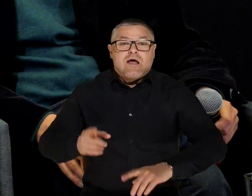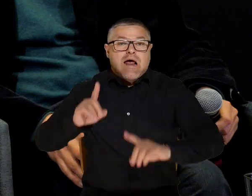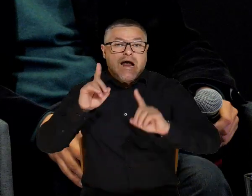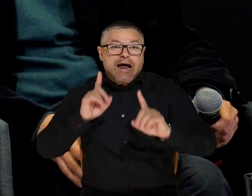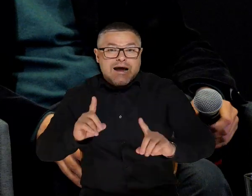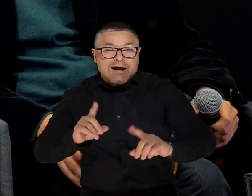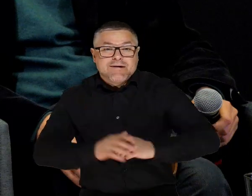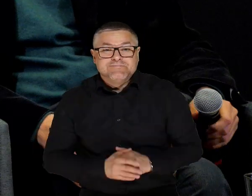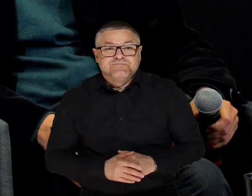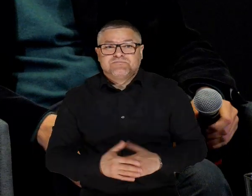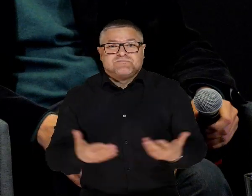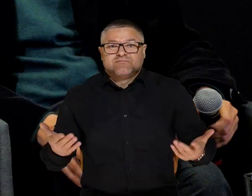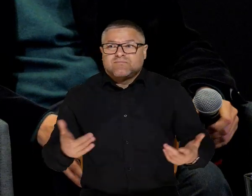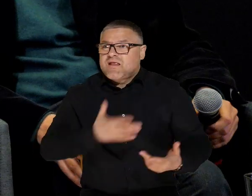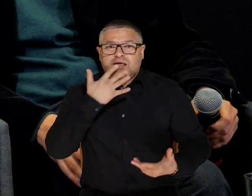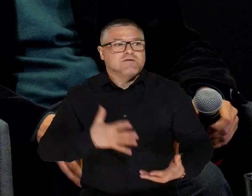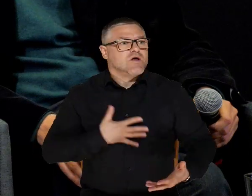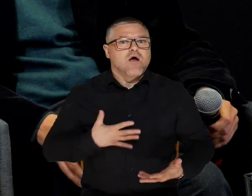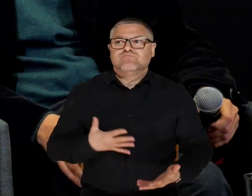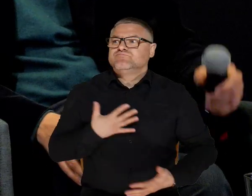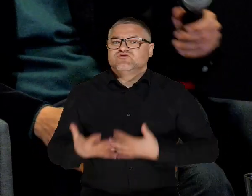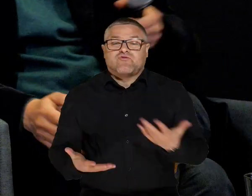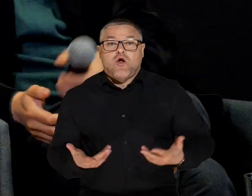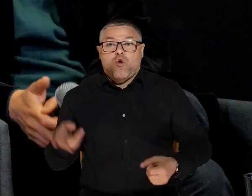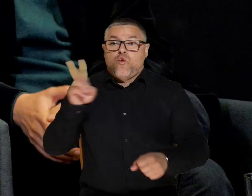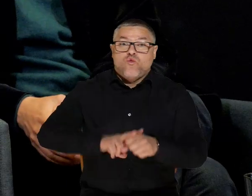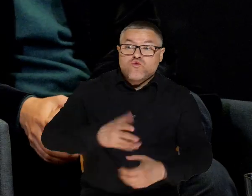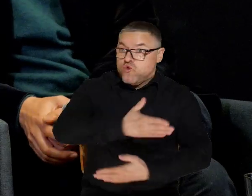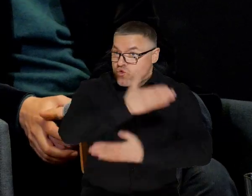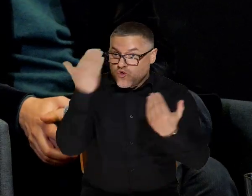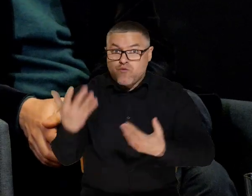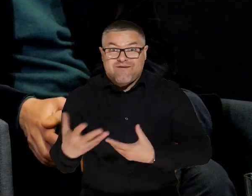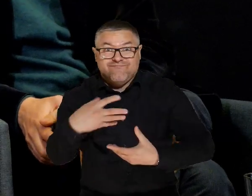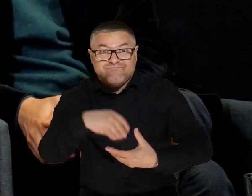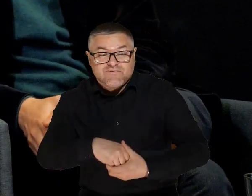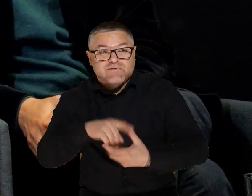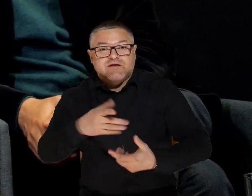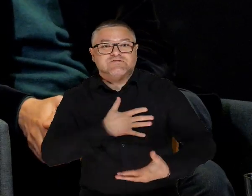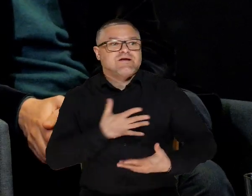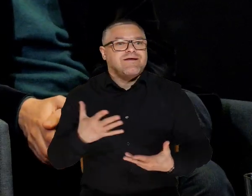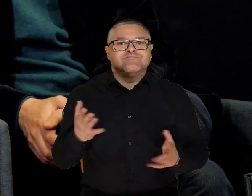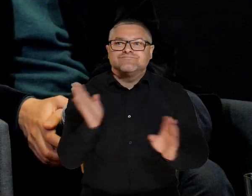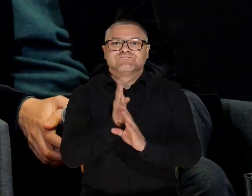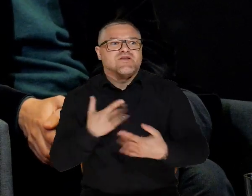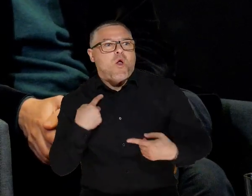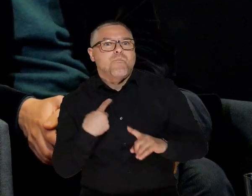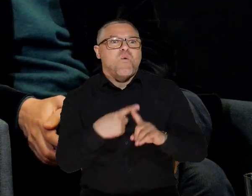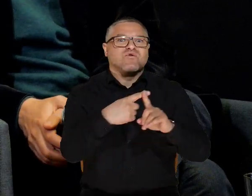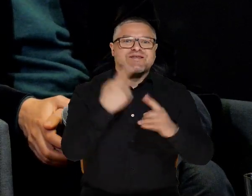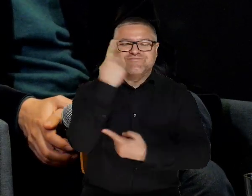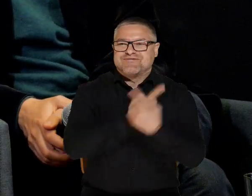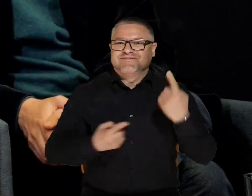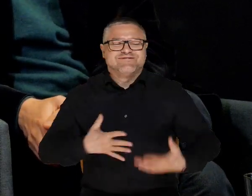chyba tak, że właściwie nie ma co za bardzo przeżywać. Ci, którzy nie potrafią się jakby włączyć w ten taki nastrój tego optymizmu i